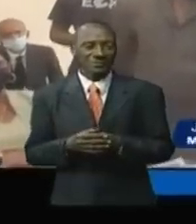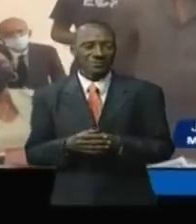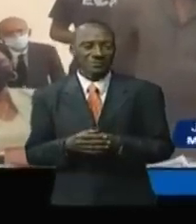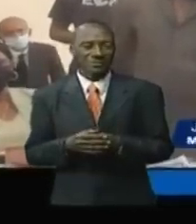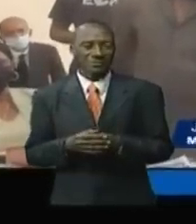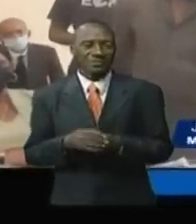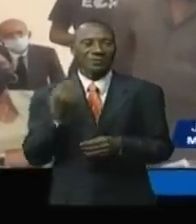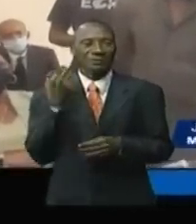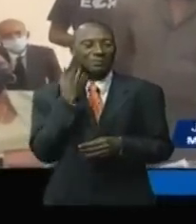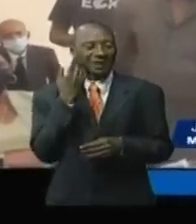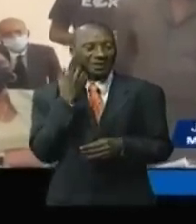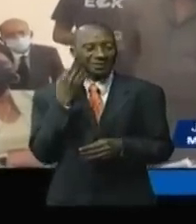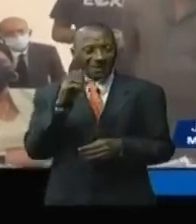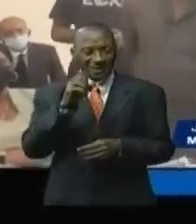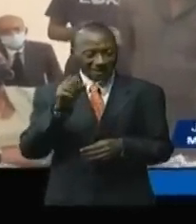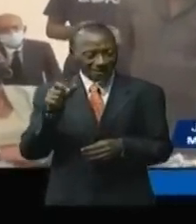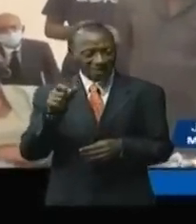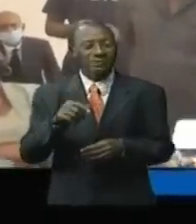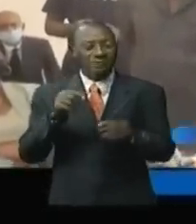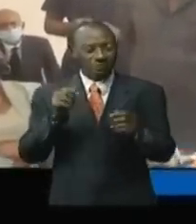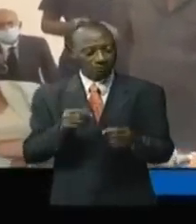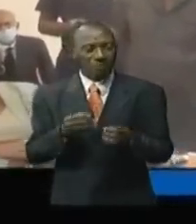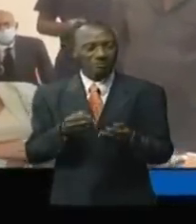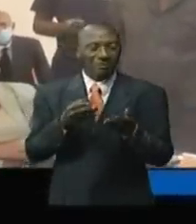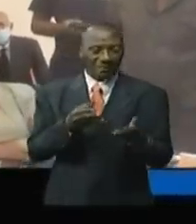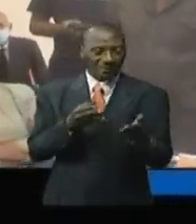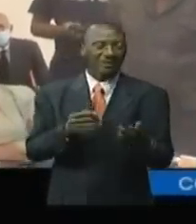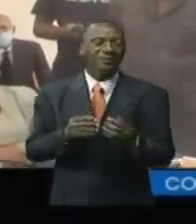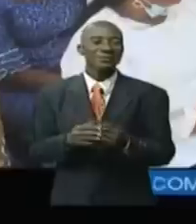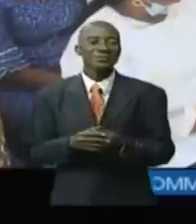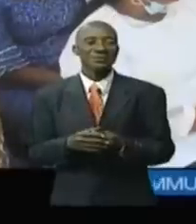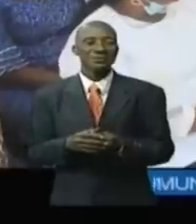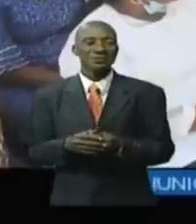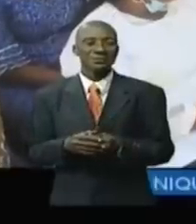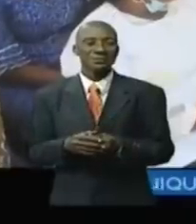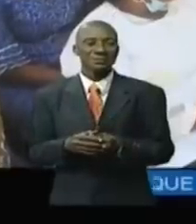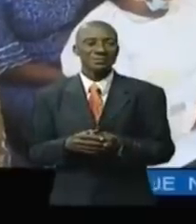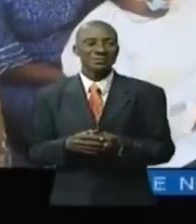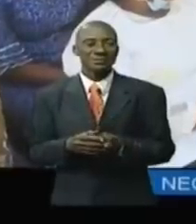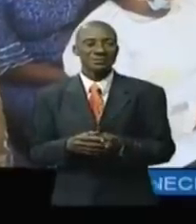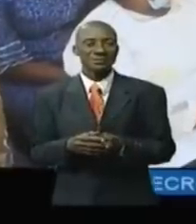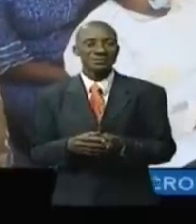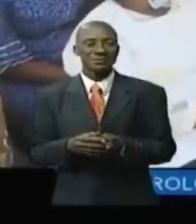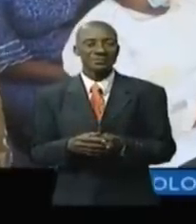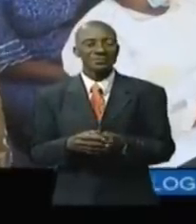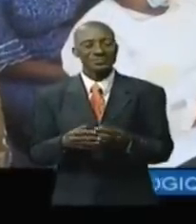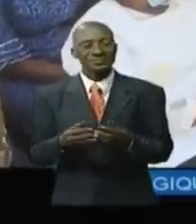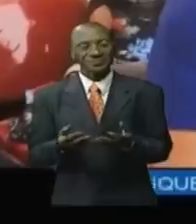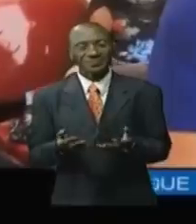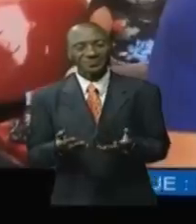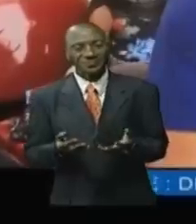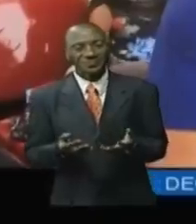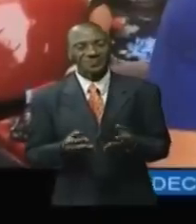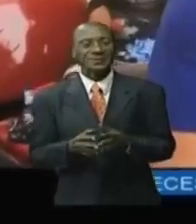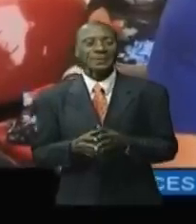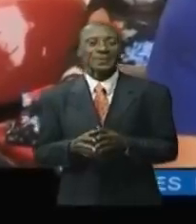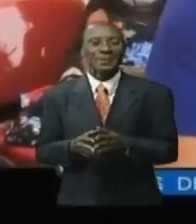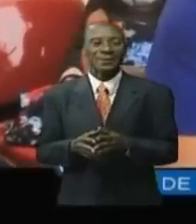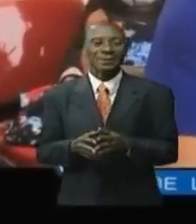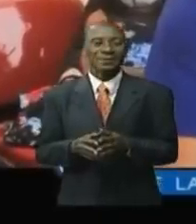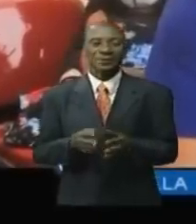maladie est différente des autres maladies, elle est évitable. Selon le patron de la recherche, José Mpanda Kabangu,